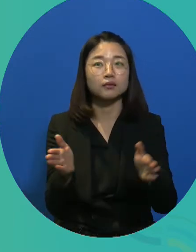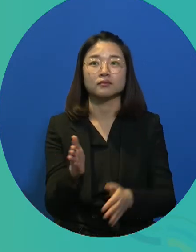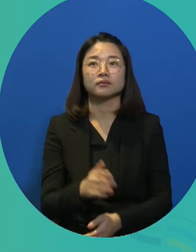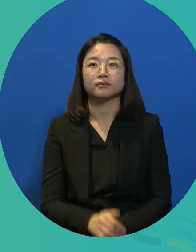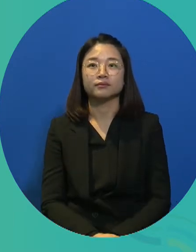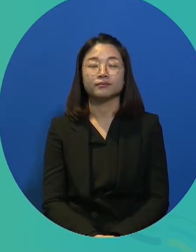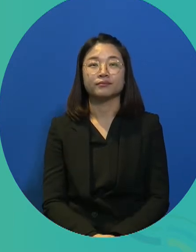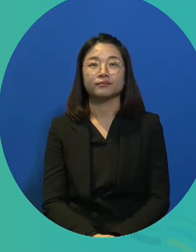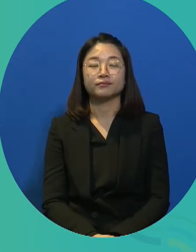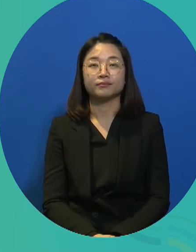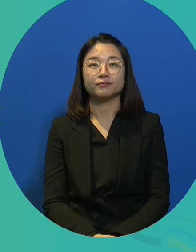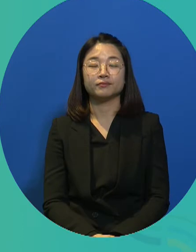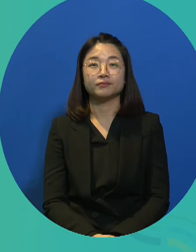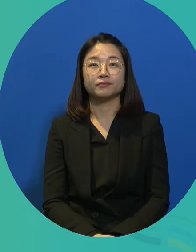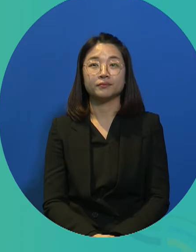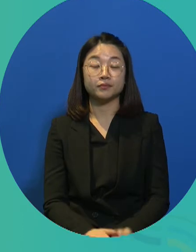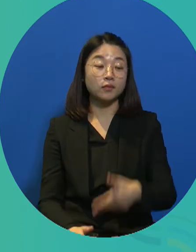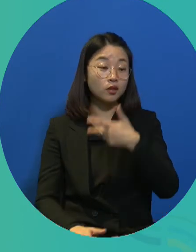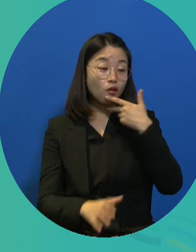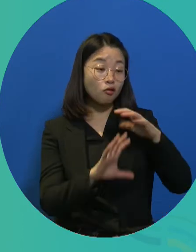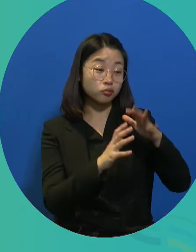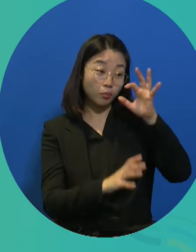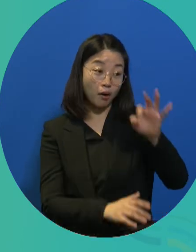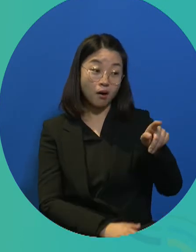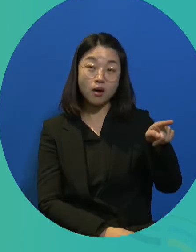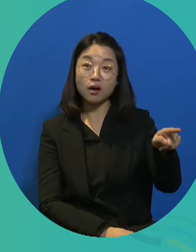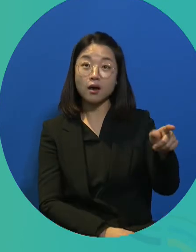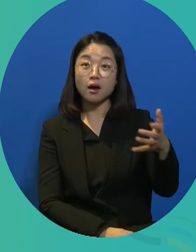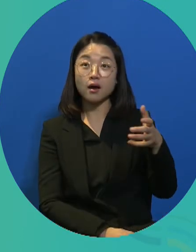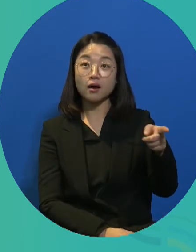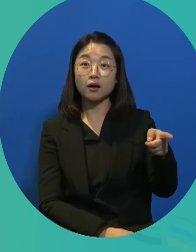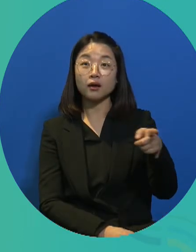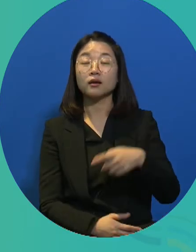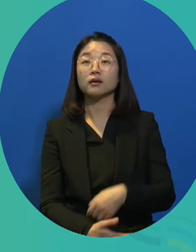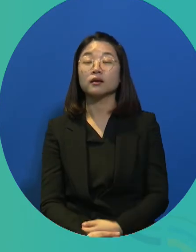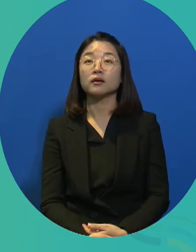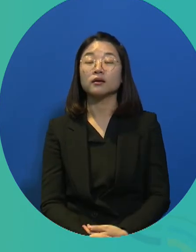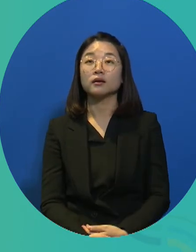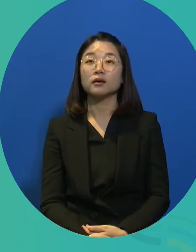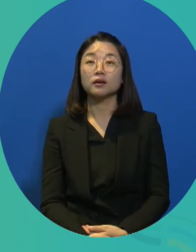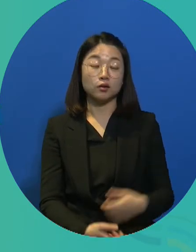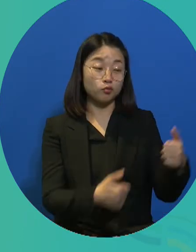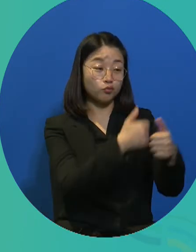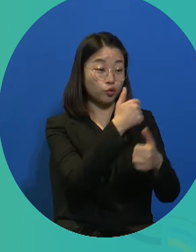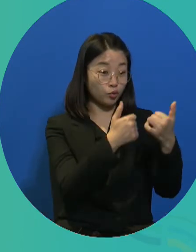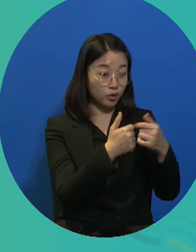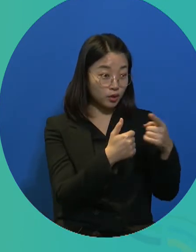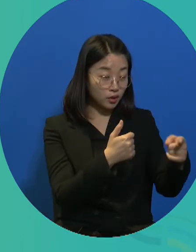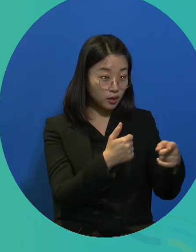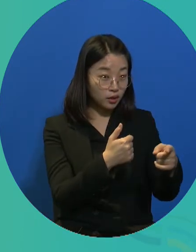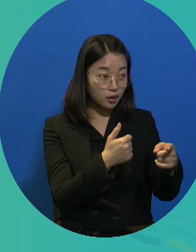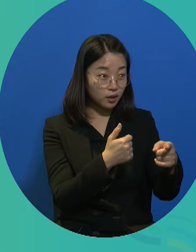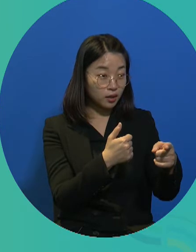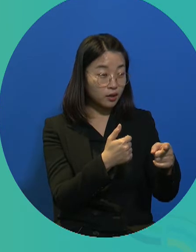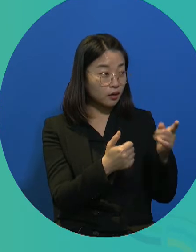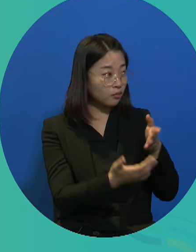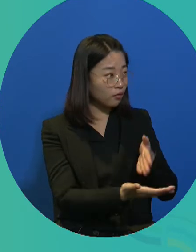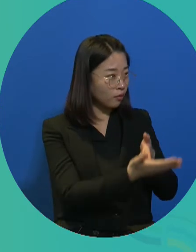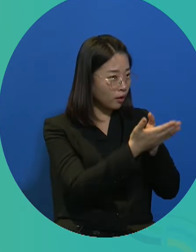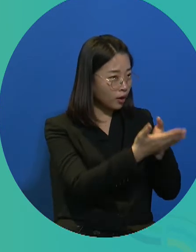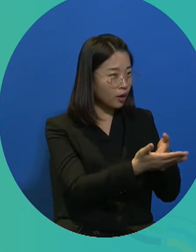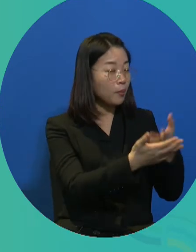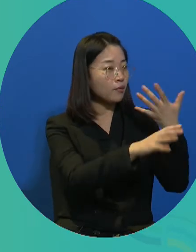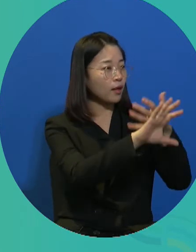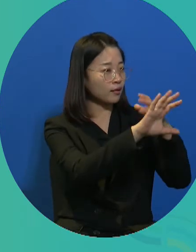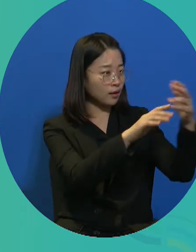있고요. 아까 그 영국 사례에서 또 그 위원회가 굉장히 조심스러웠다, 이제 외교적인